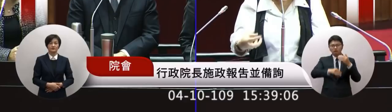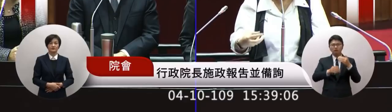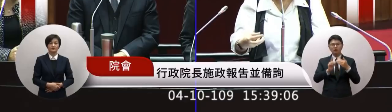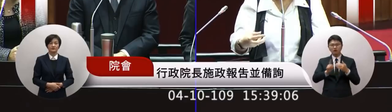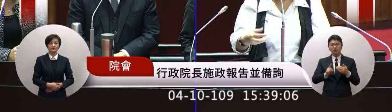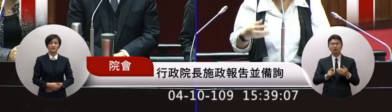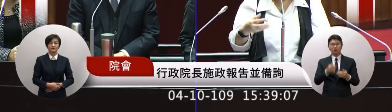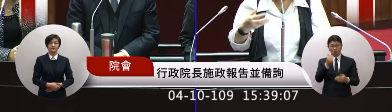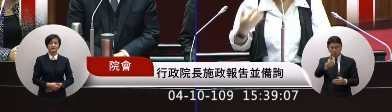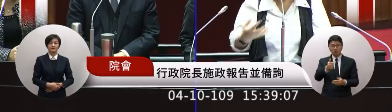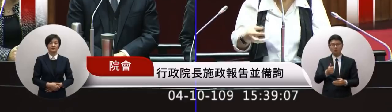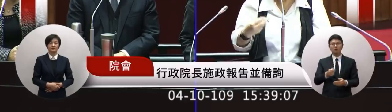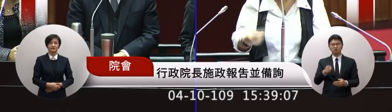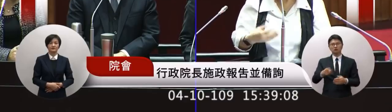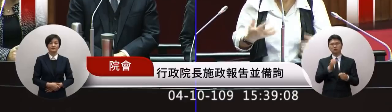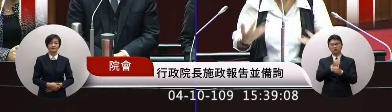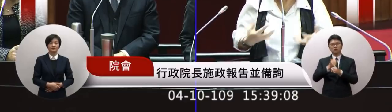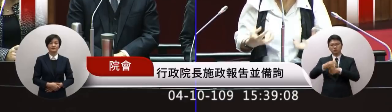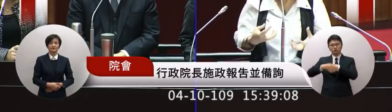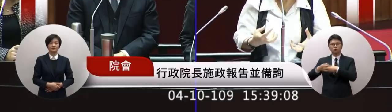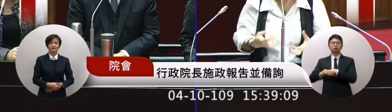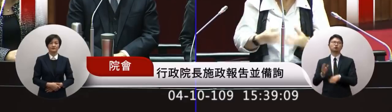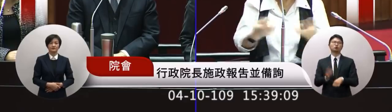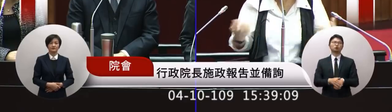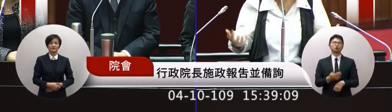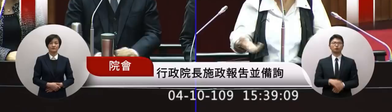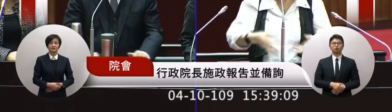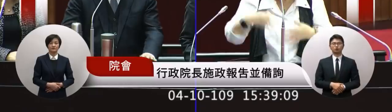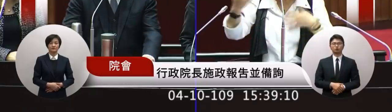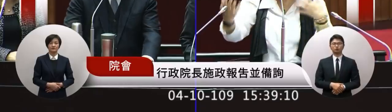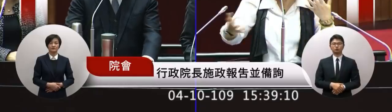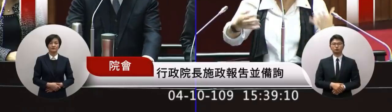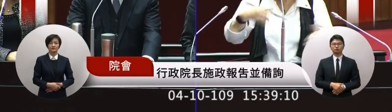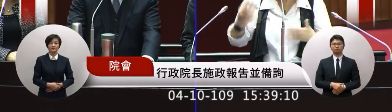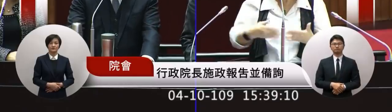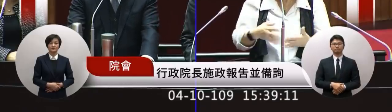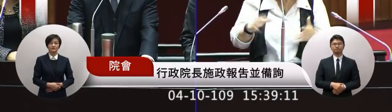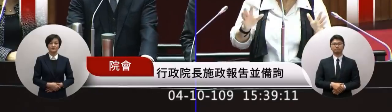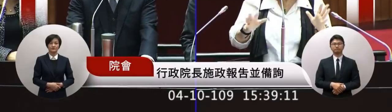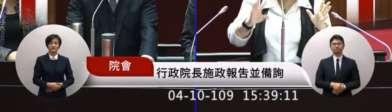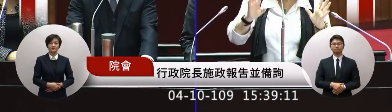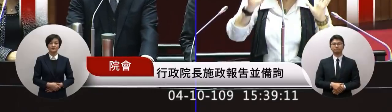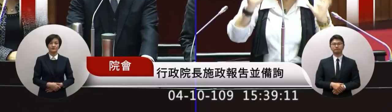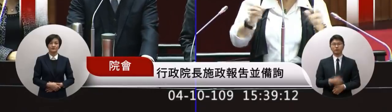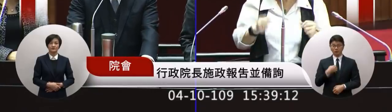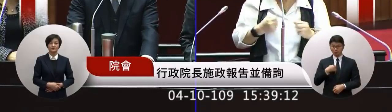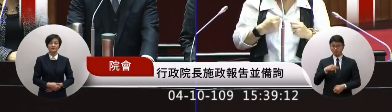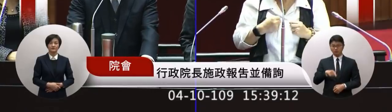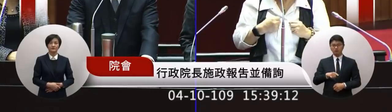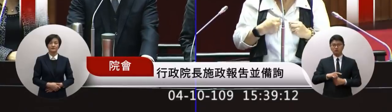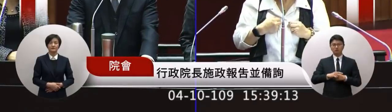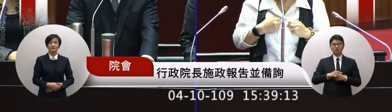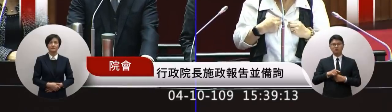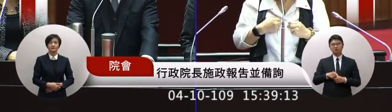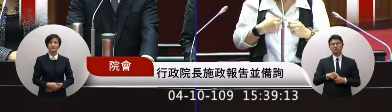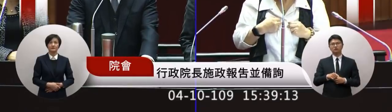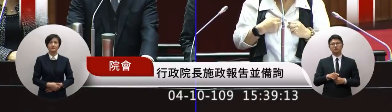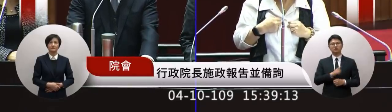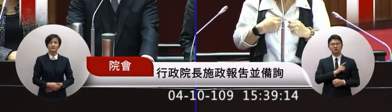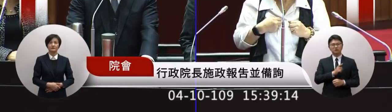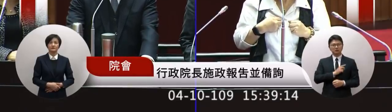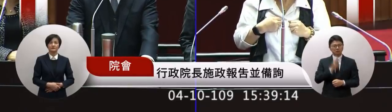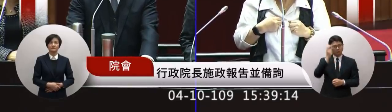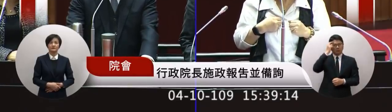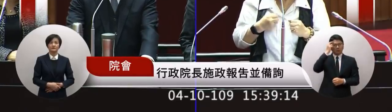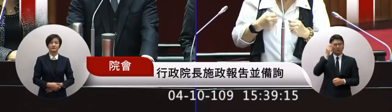不知道院长是不是同意我这样子的说法，就是说我们应该适度的，这不要再抱残守缺了哈。